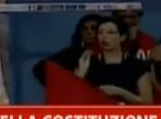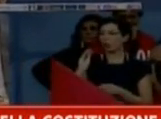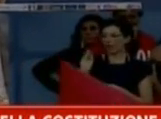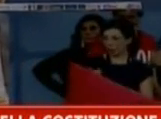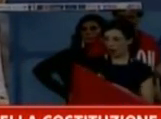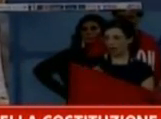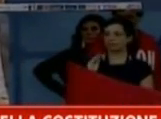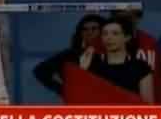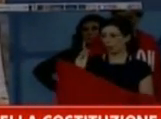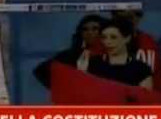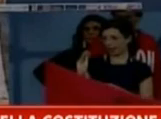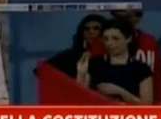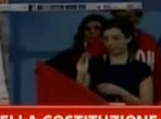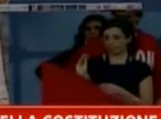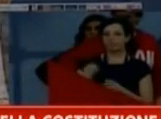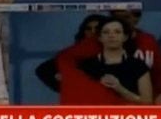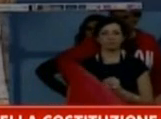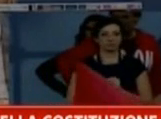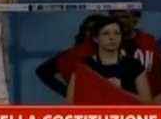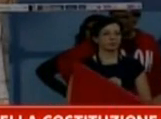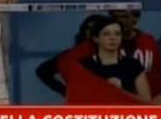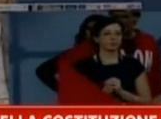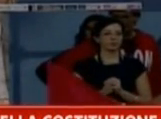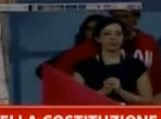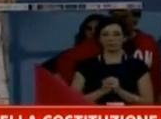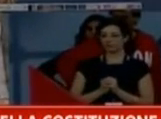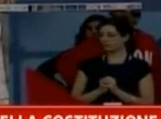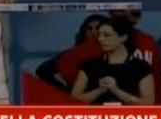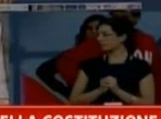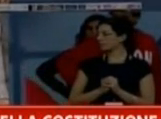è la seguente. Sono